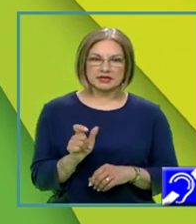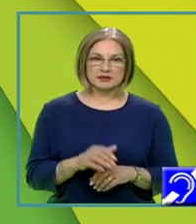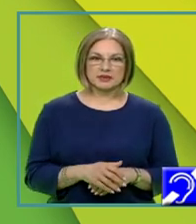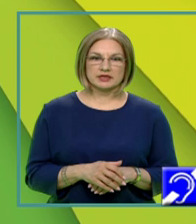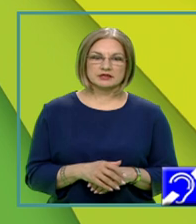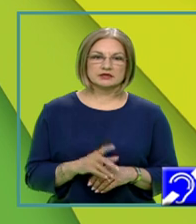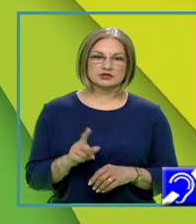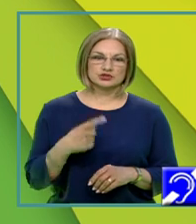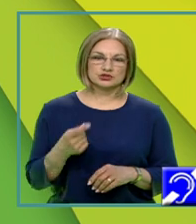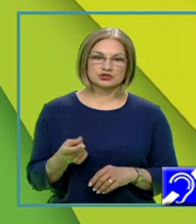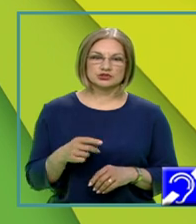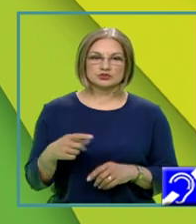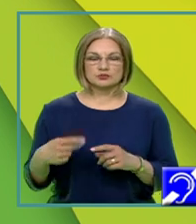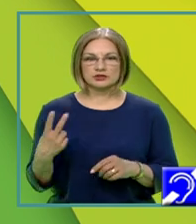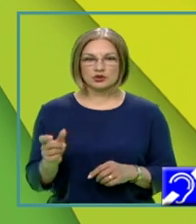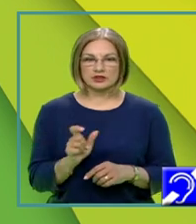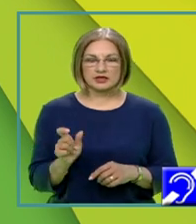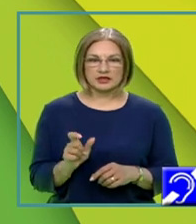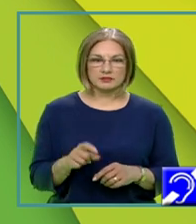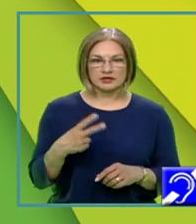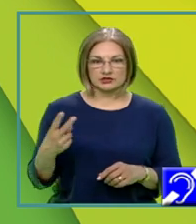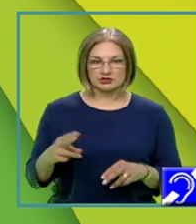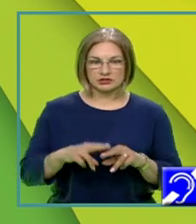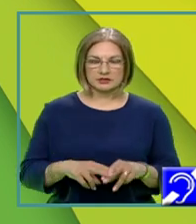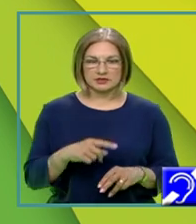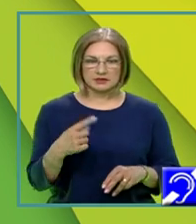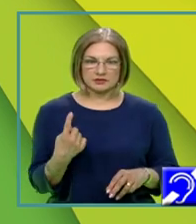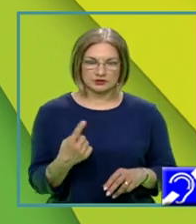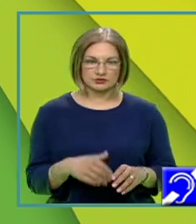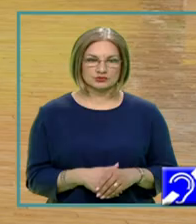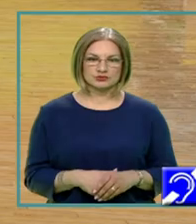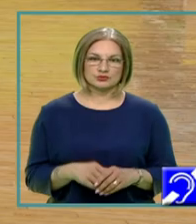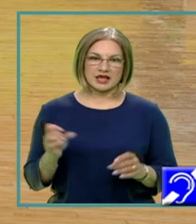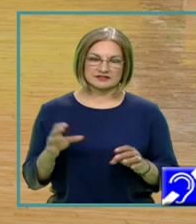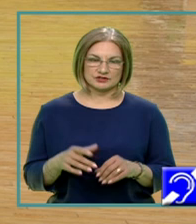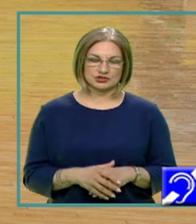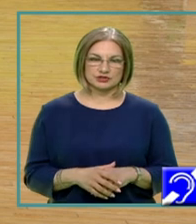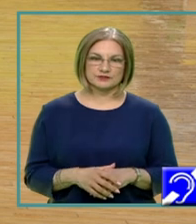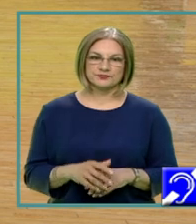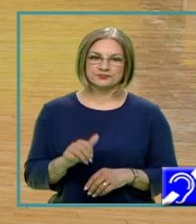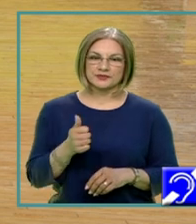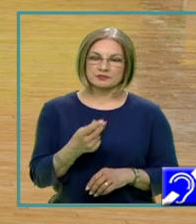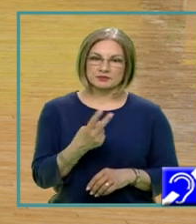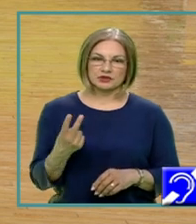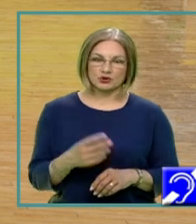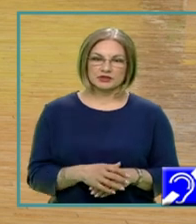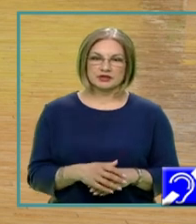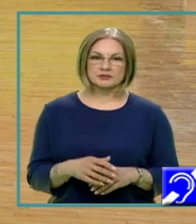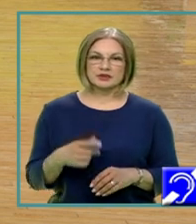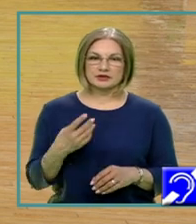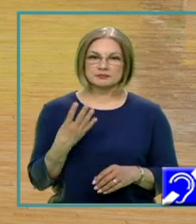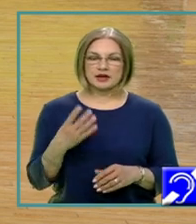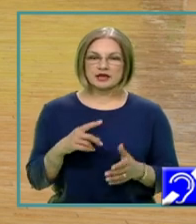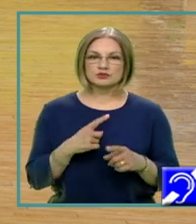grupare și următorii doi termeni următoarea grupare și o să rămână un minus 1 la sfârșit din primii doi termeni vom da un 4 X factor